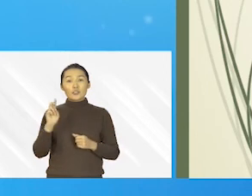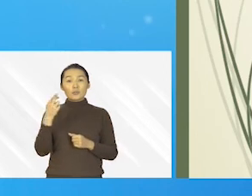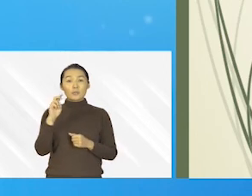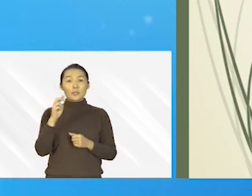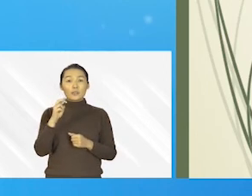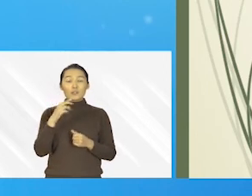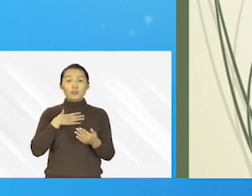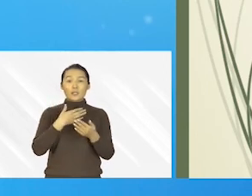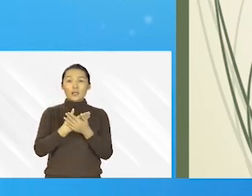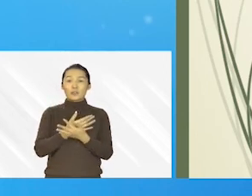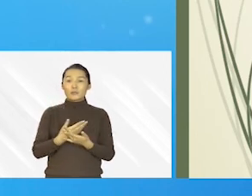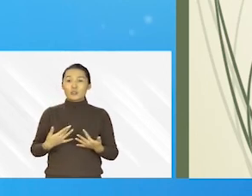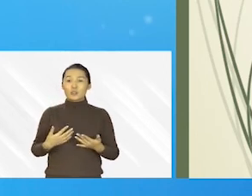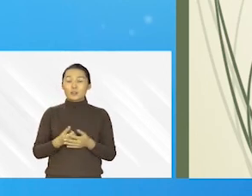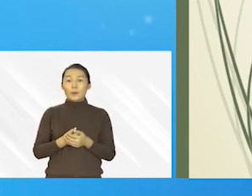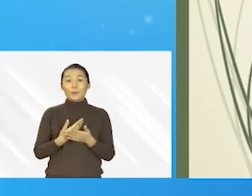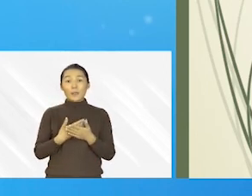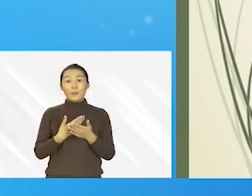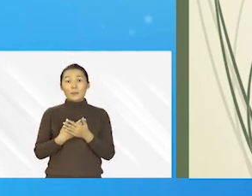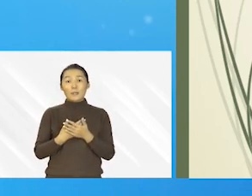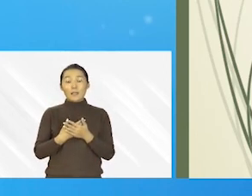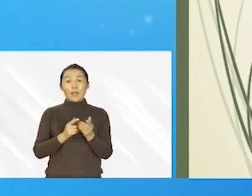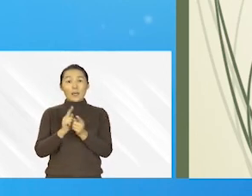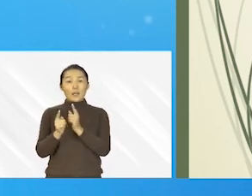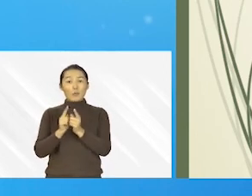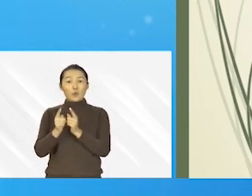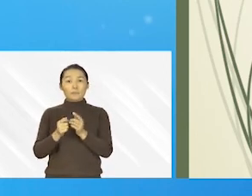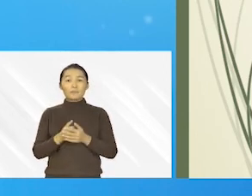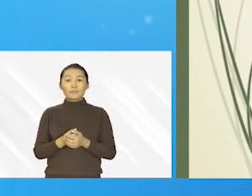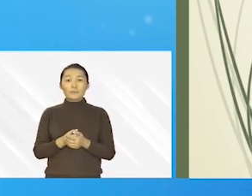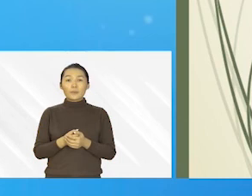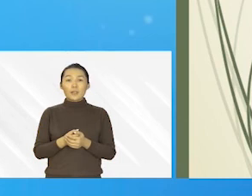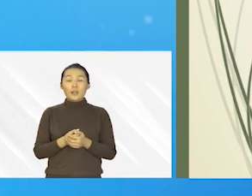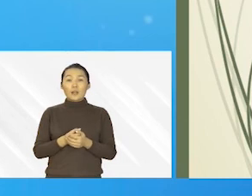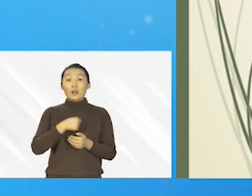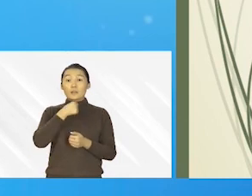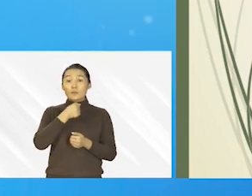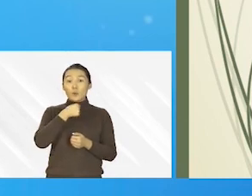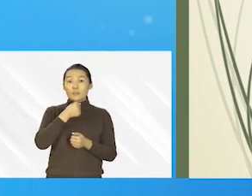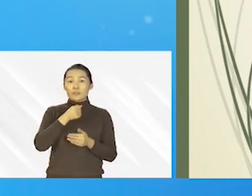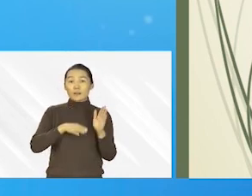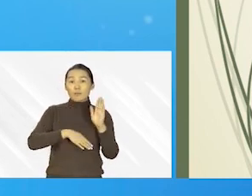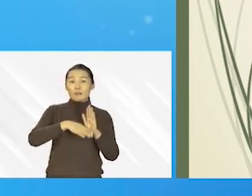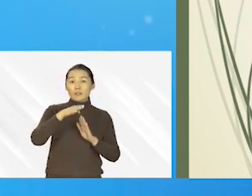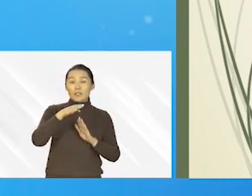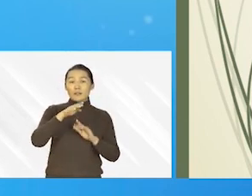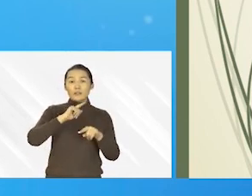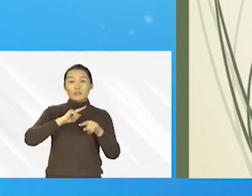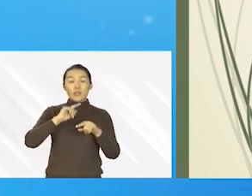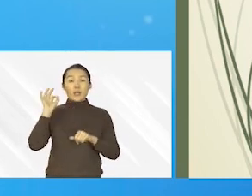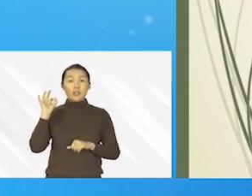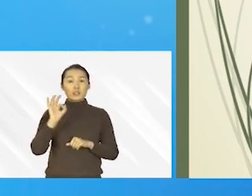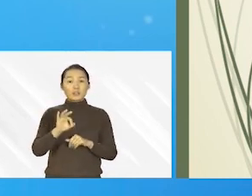биологически активным веществам, например, гормонам. С возрастом повышается частота